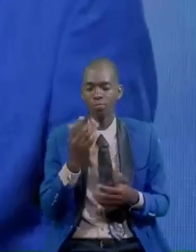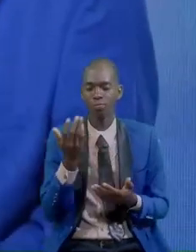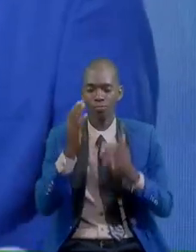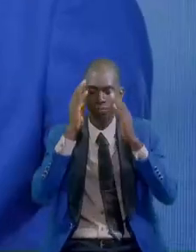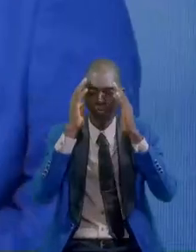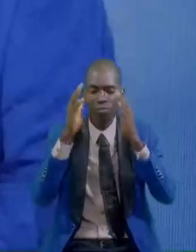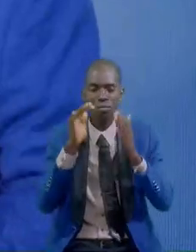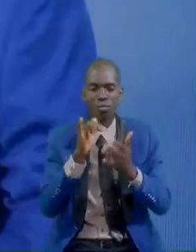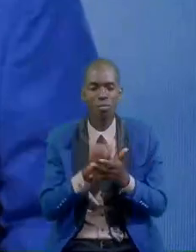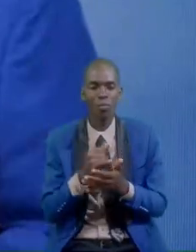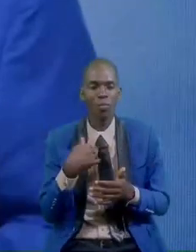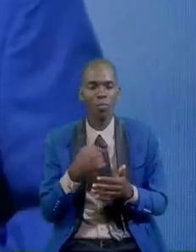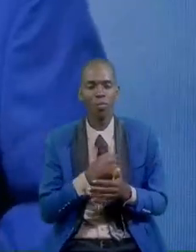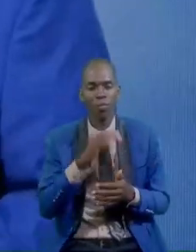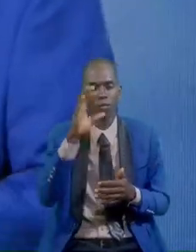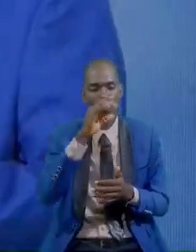En cherchant ceci.